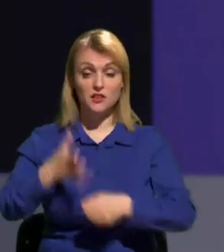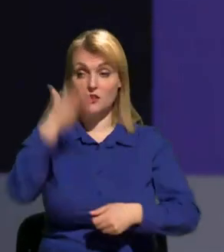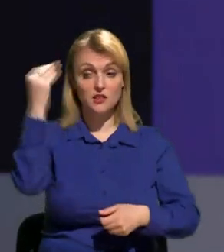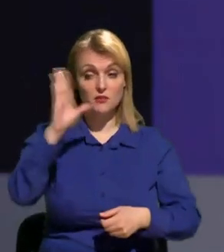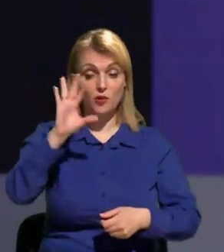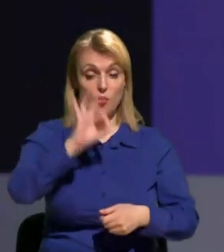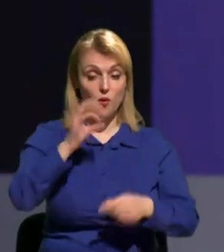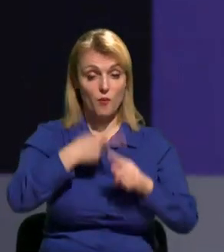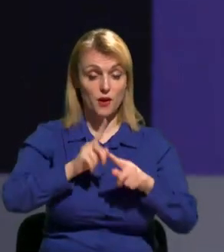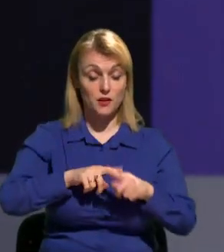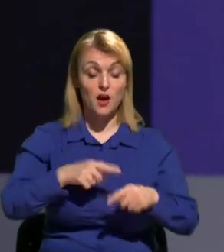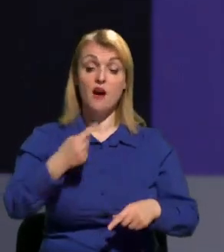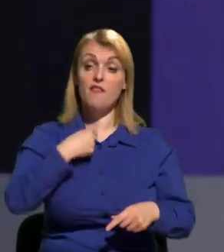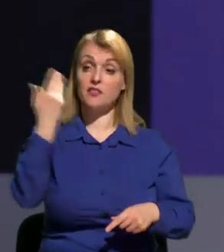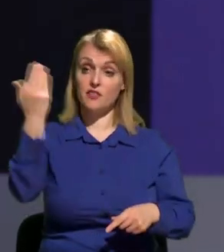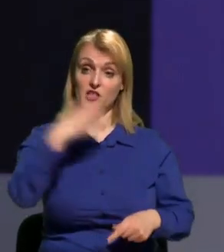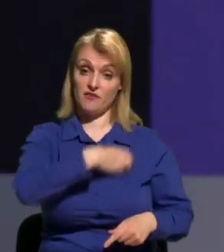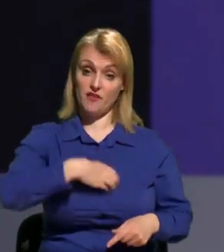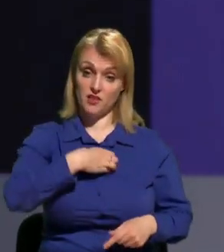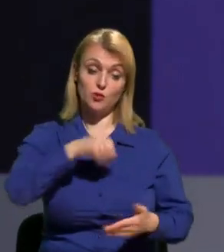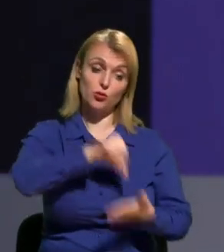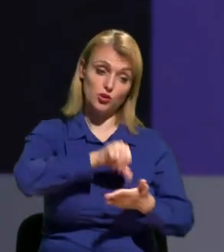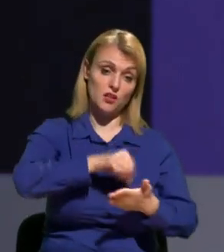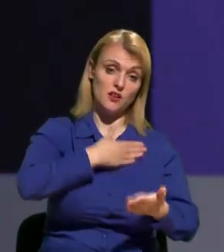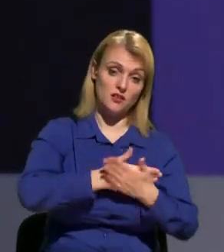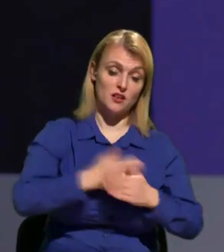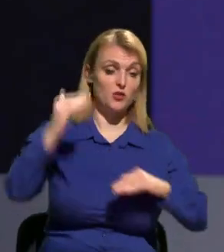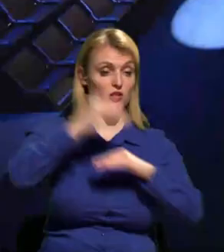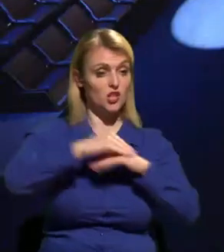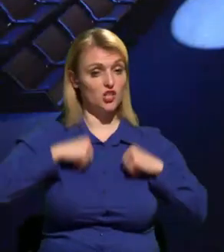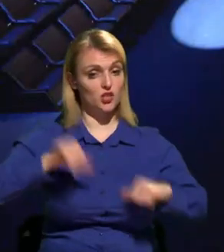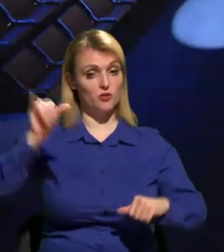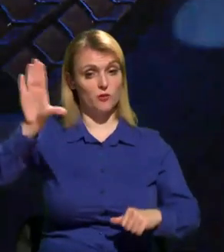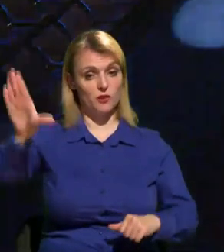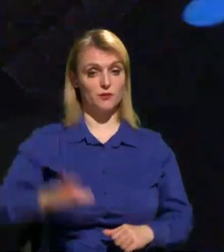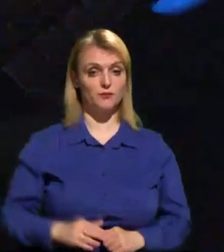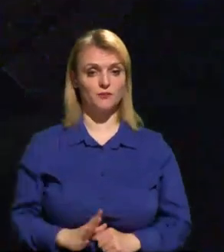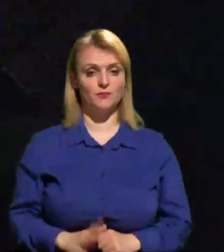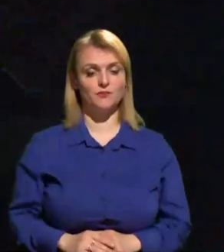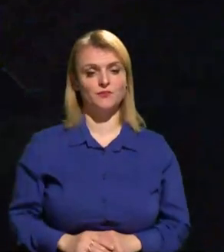Nu uitați, votul dumneavoastră contează. Ieșiți la vot. Seară liniștită să aveți!